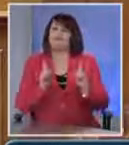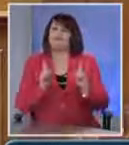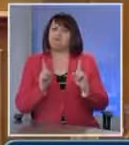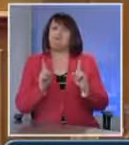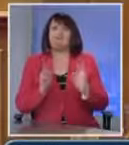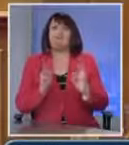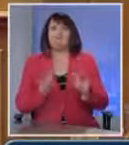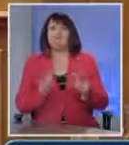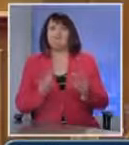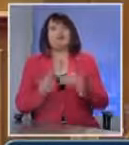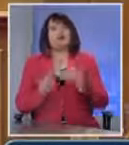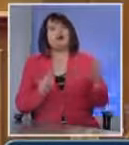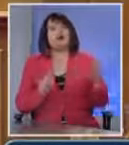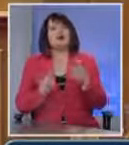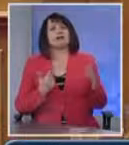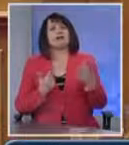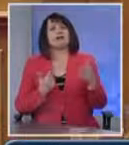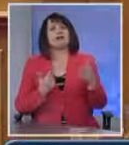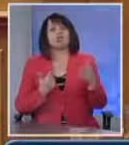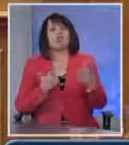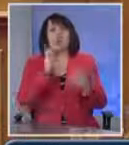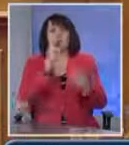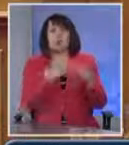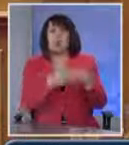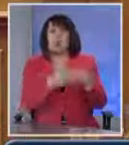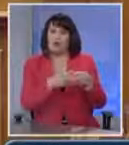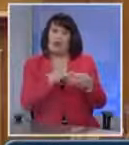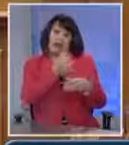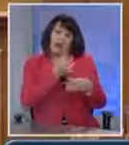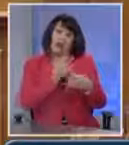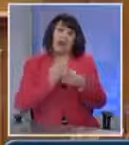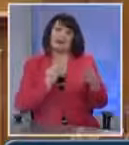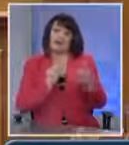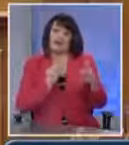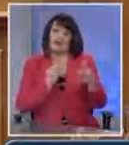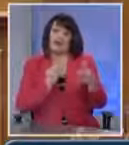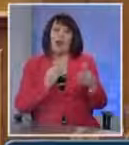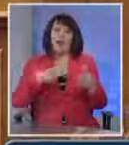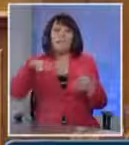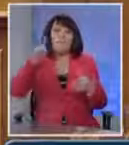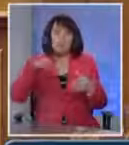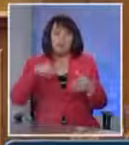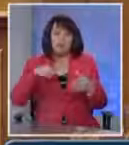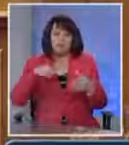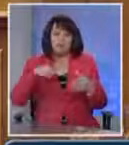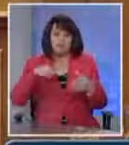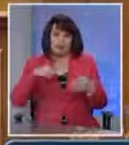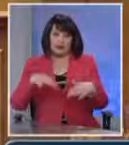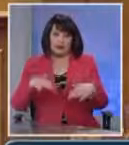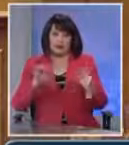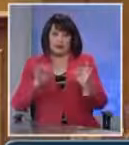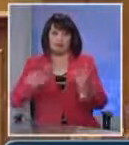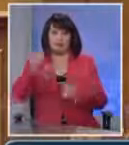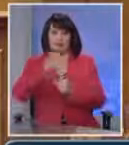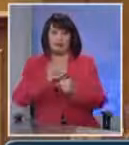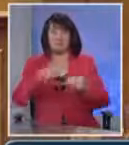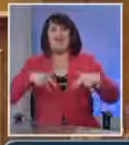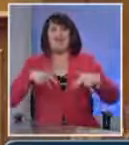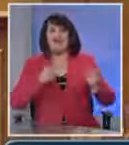ένα αριστερό κατά δήλωσή του κόμμα που από την πρώτη μέρα κυβερνά σε συνεργασία με